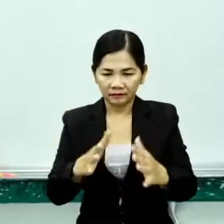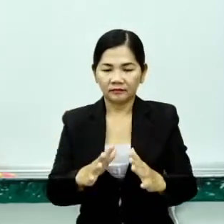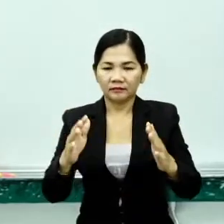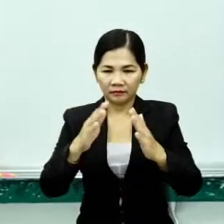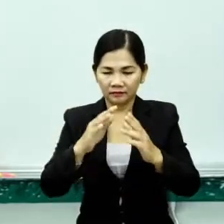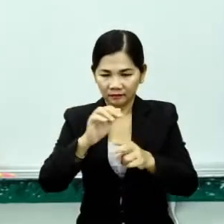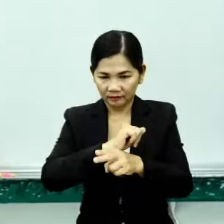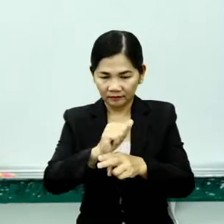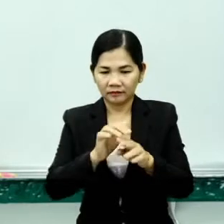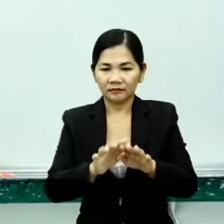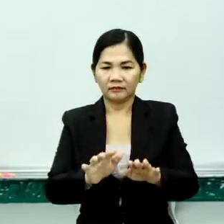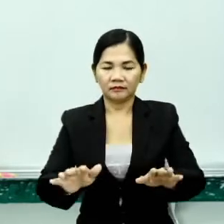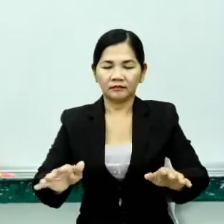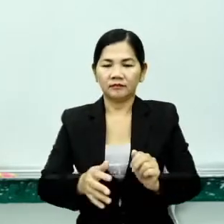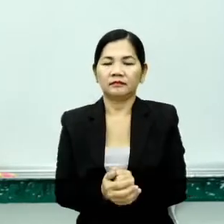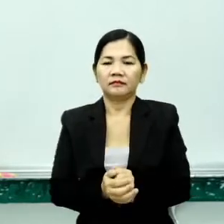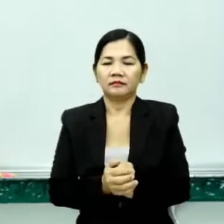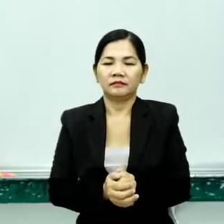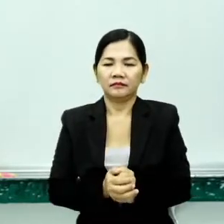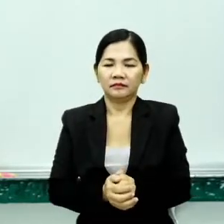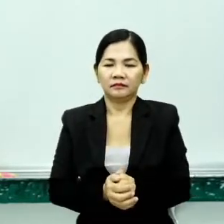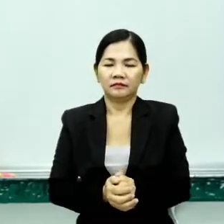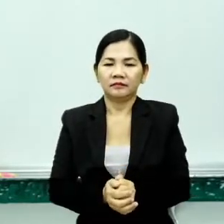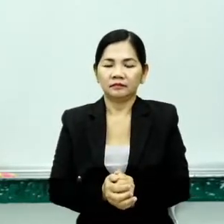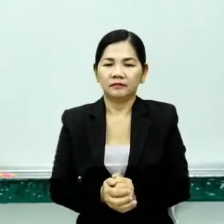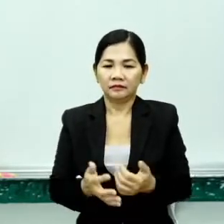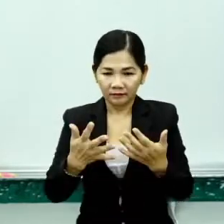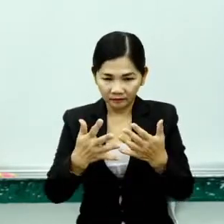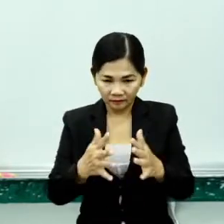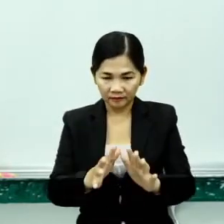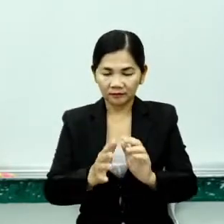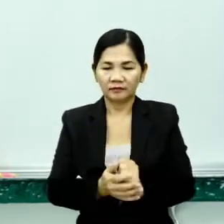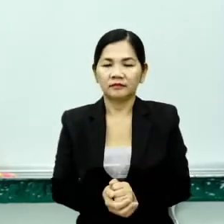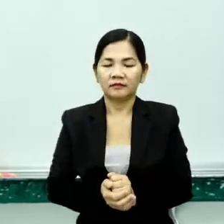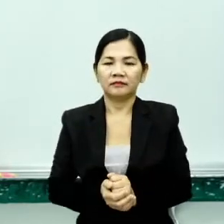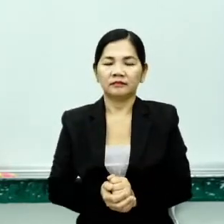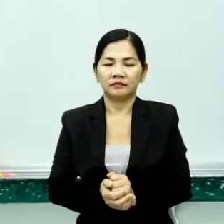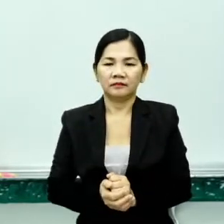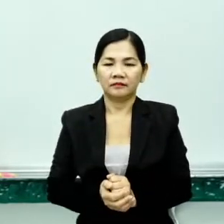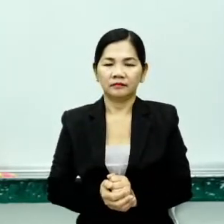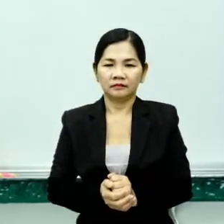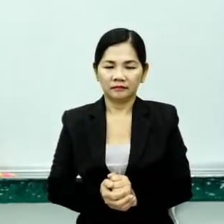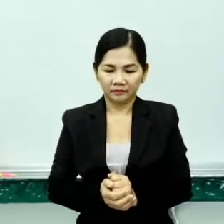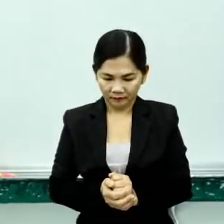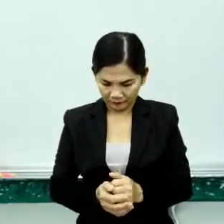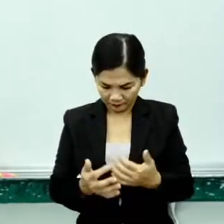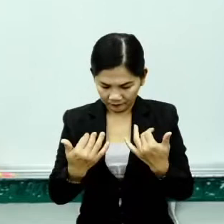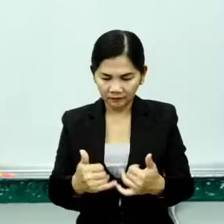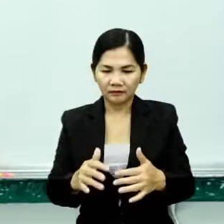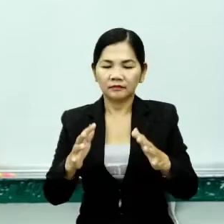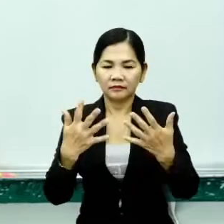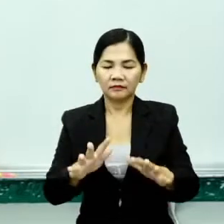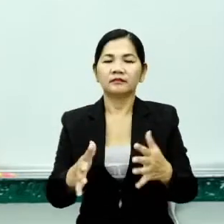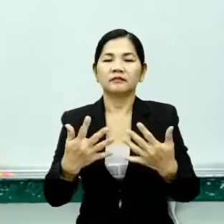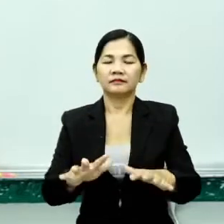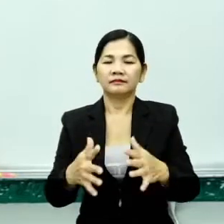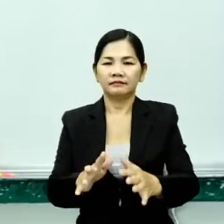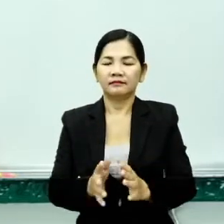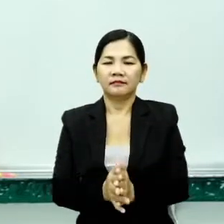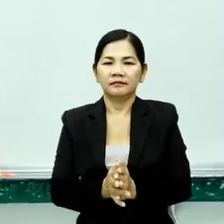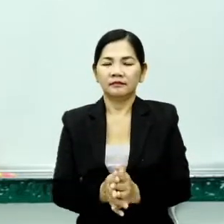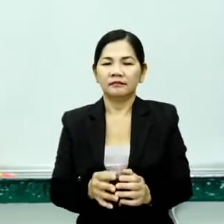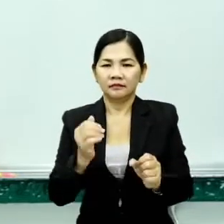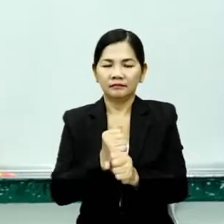té xâm rập con thằng ạc nìa chà, chẳng ta con bạn thua rồi rồi hai rồi nơi con chà, con bạn thua rồi rồi hai nè con